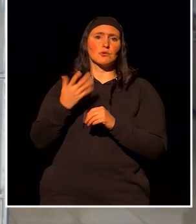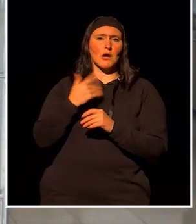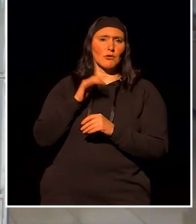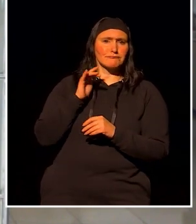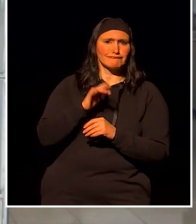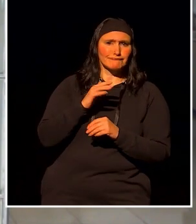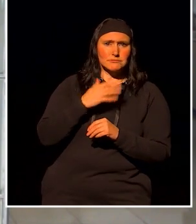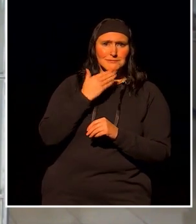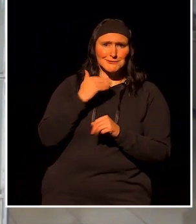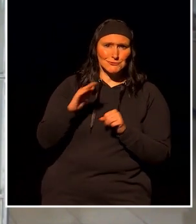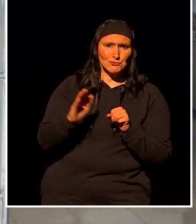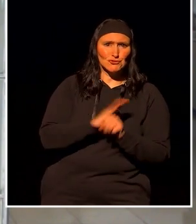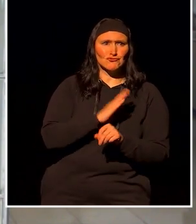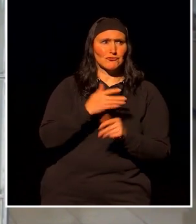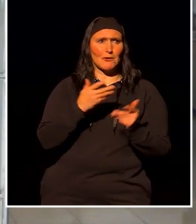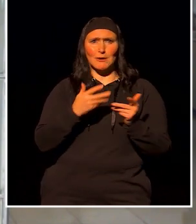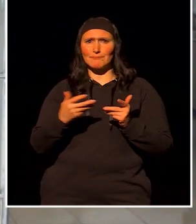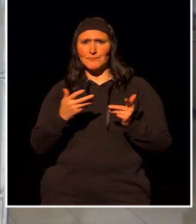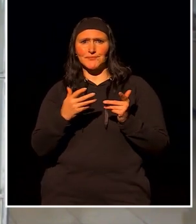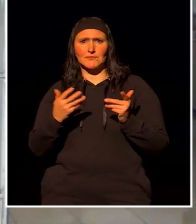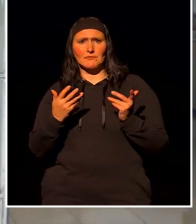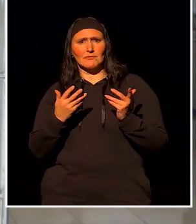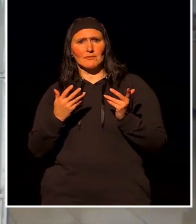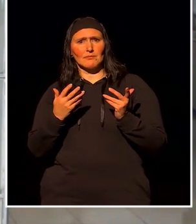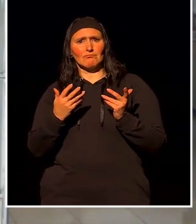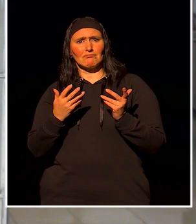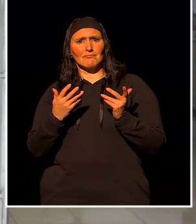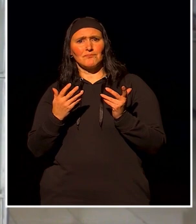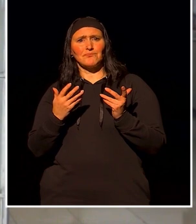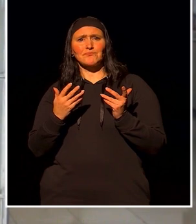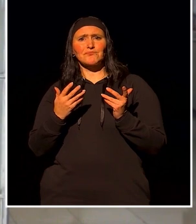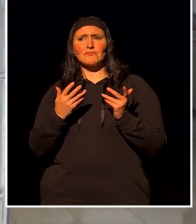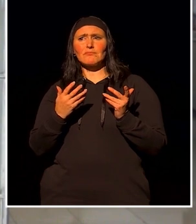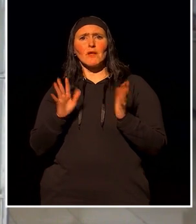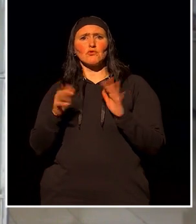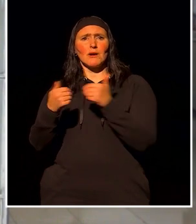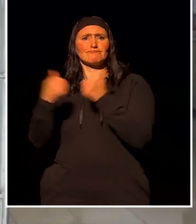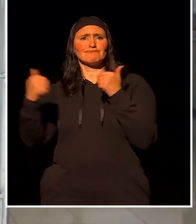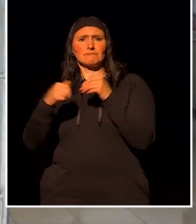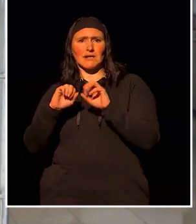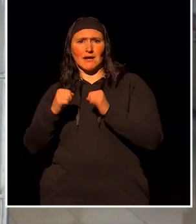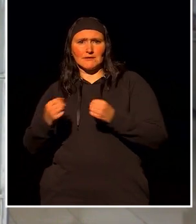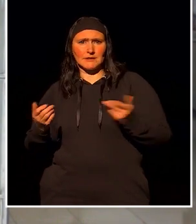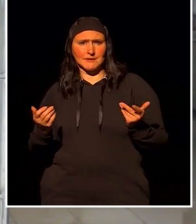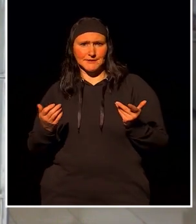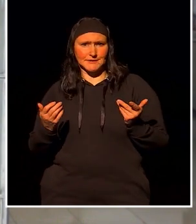jüdisch-politischer Souveränität vom Antisemitismus nicht mehr zu trennen ist, weil man auch versteht,